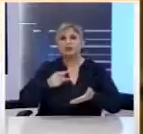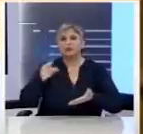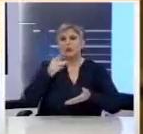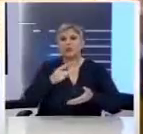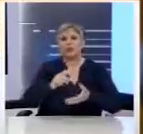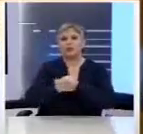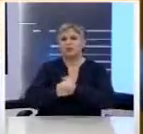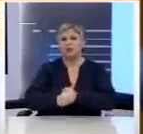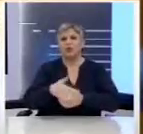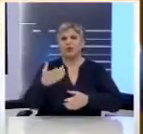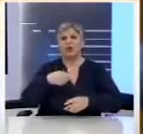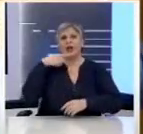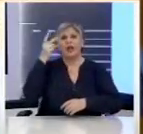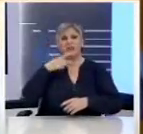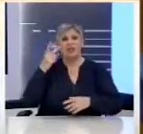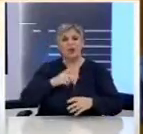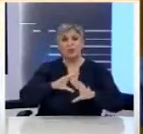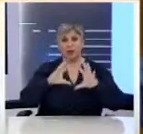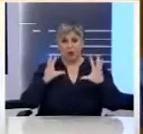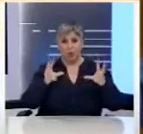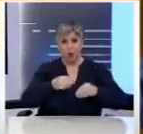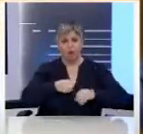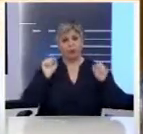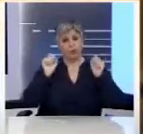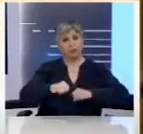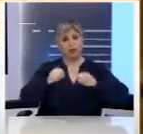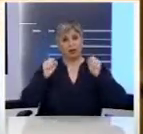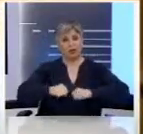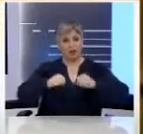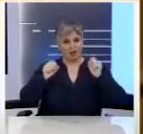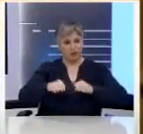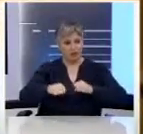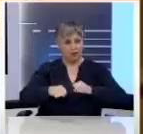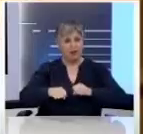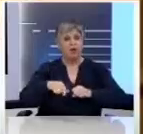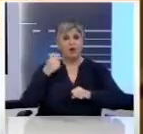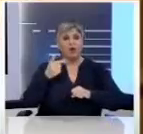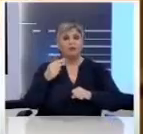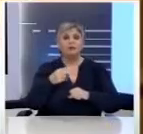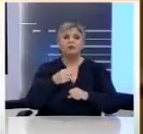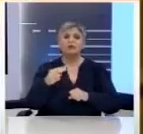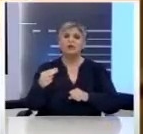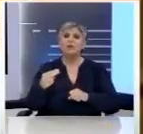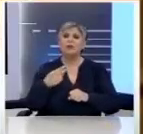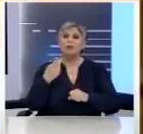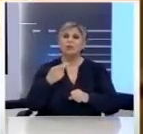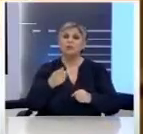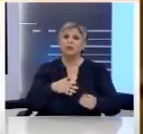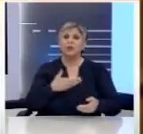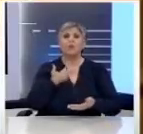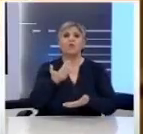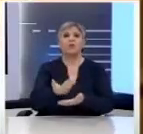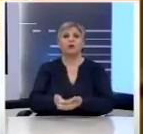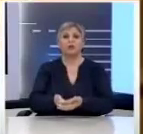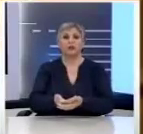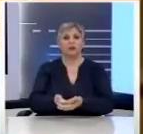δικαιώματα, τα ψηφίζετε με πολύ μεγάλη ευχαρίστηση. Σε όσα ζητήματα όμως έρχονται εδώ και αφορούν ζητήματα